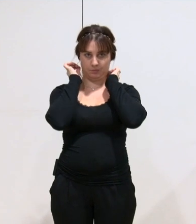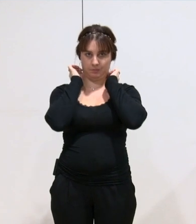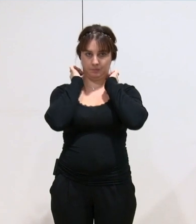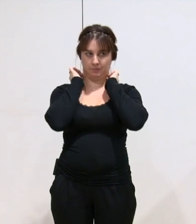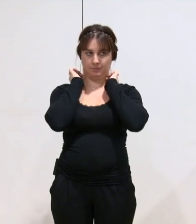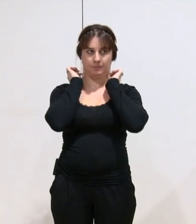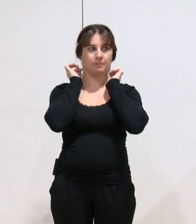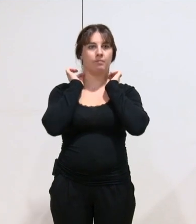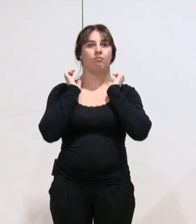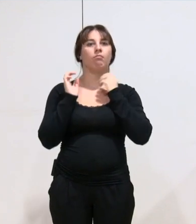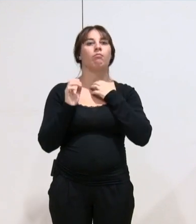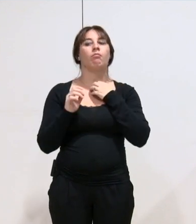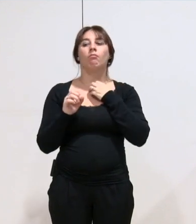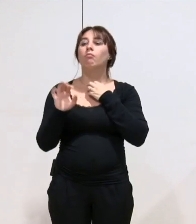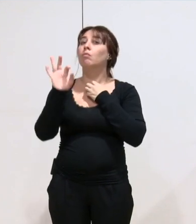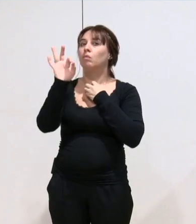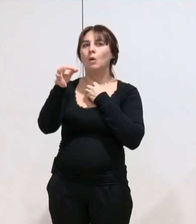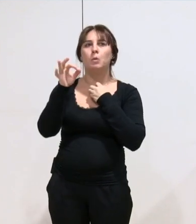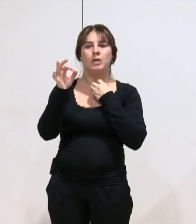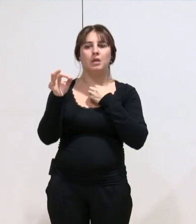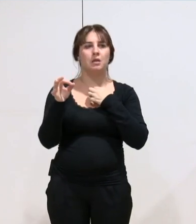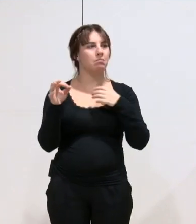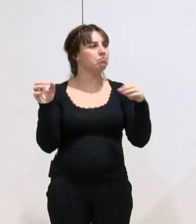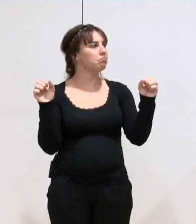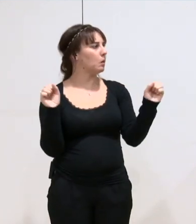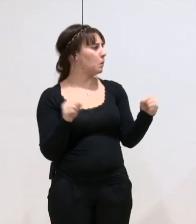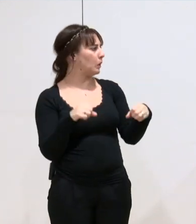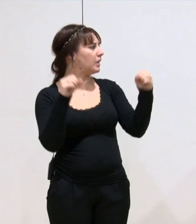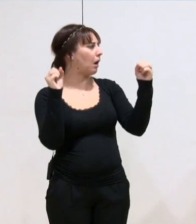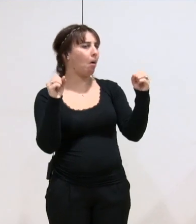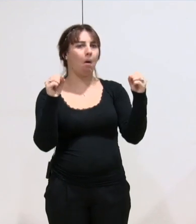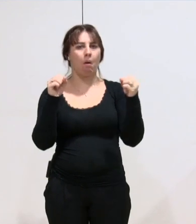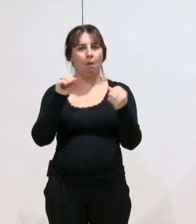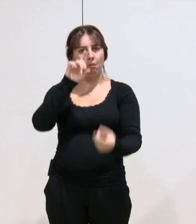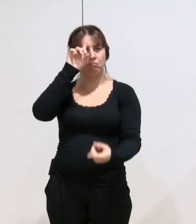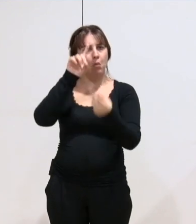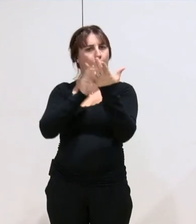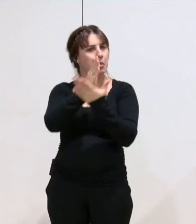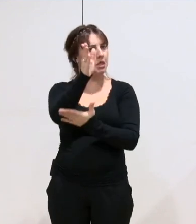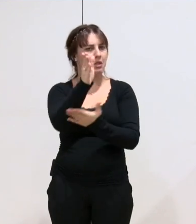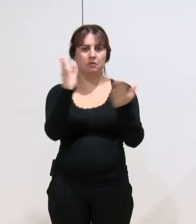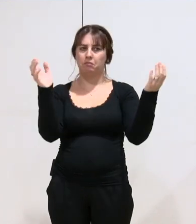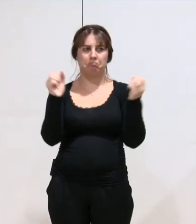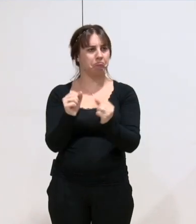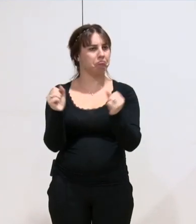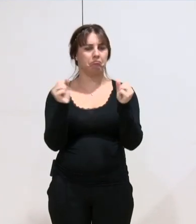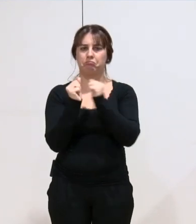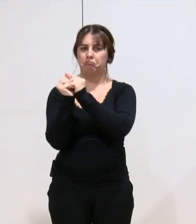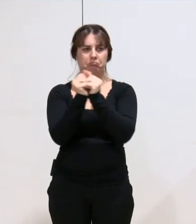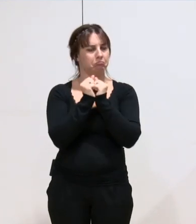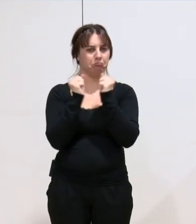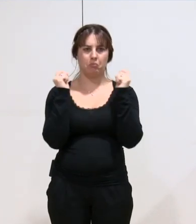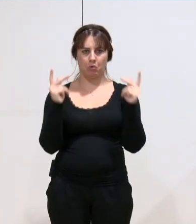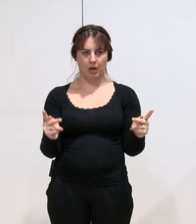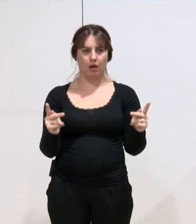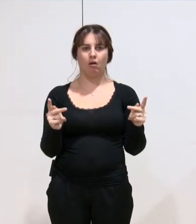Oui, je crois que nous partageons, pour résumer, dire que je crois que la ligne, elle est partagée et il y a accord sur la